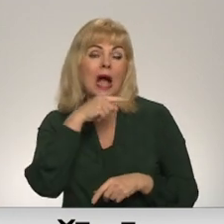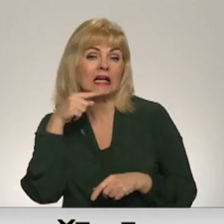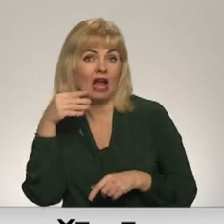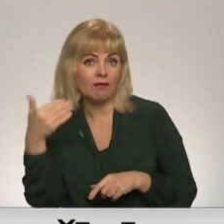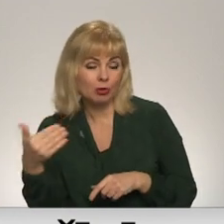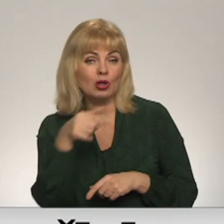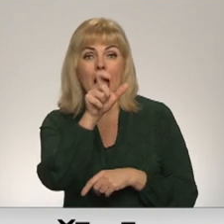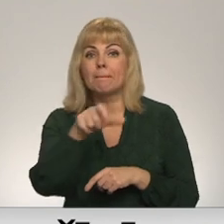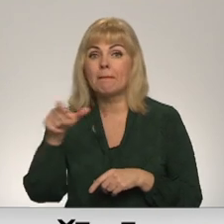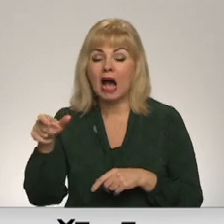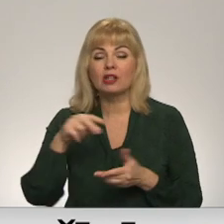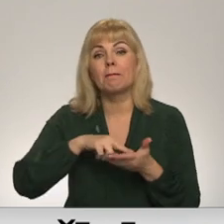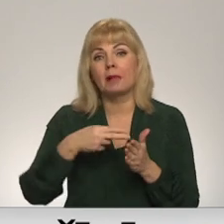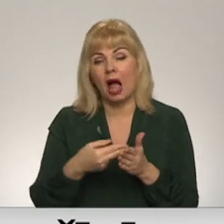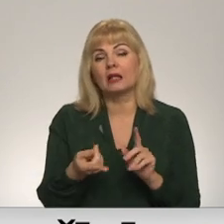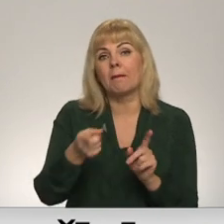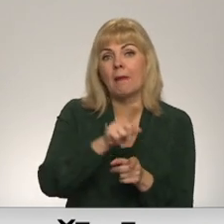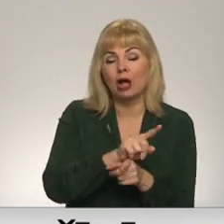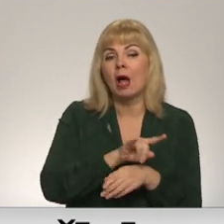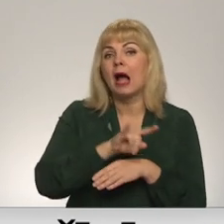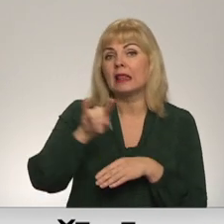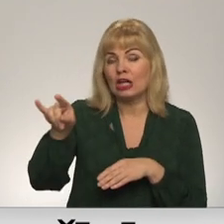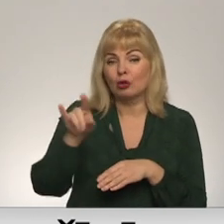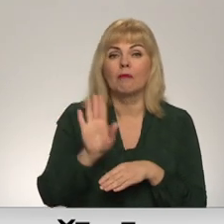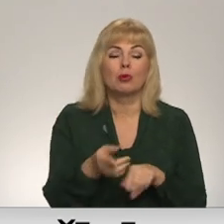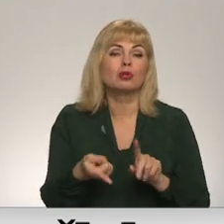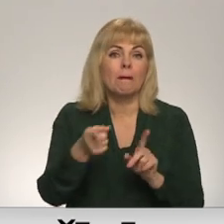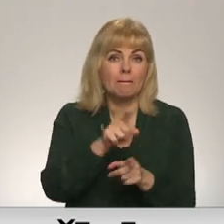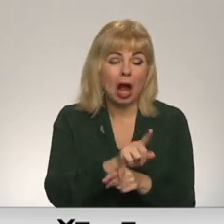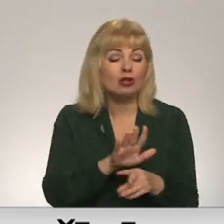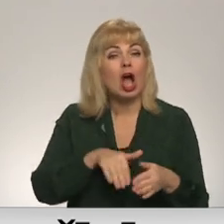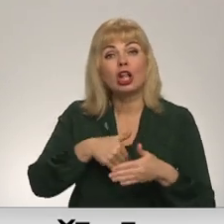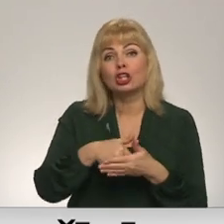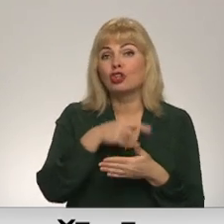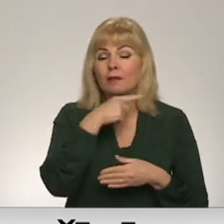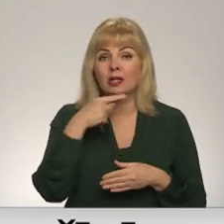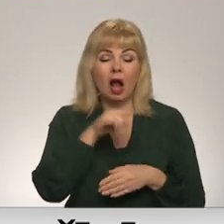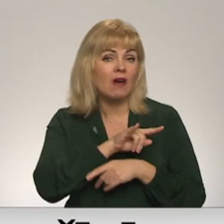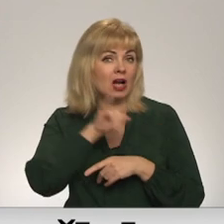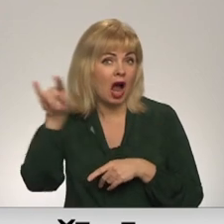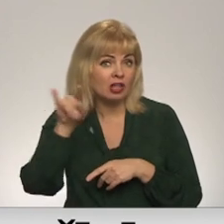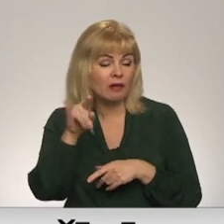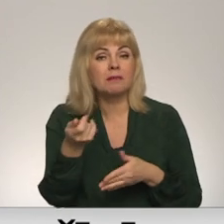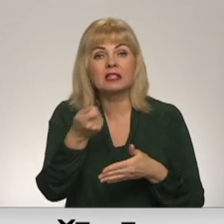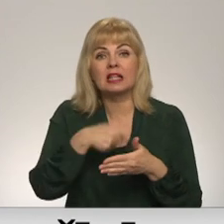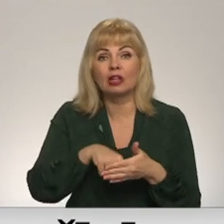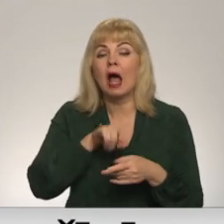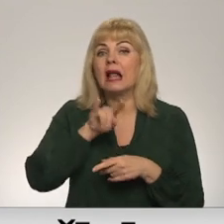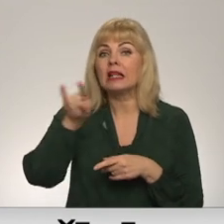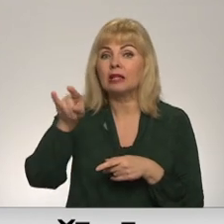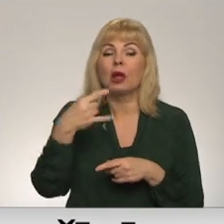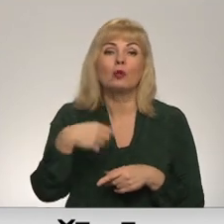šo pasažieru plānu mainīsies un lidojums var tikt mainīts. Līdz šim Krievija gaisa telpu bija slēgusi lidmašīnām